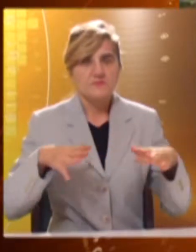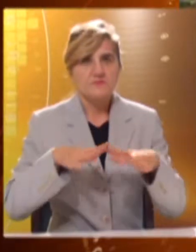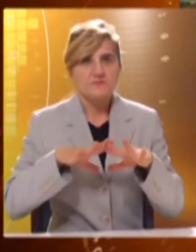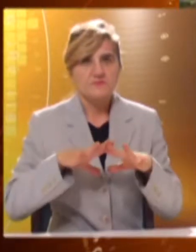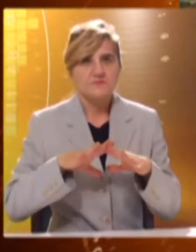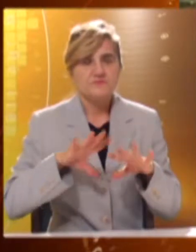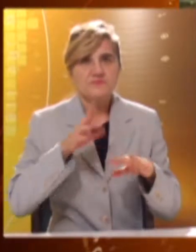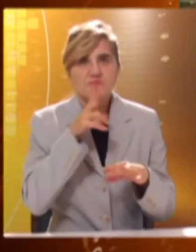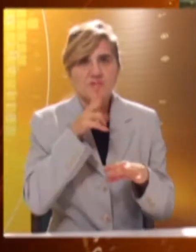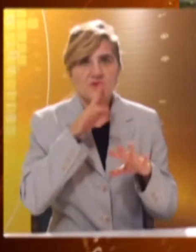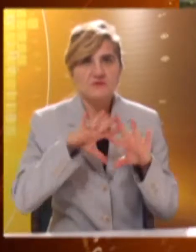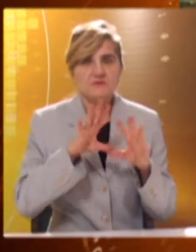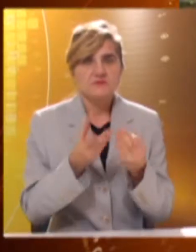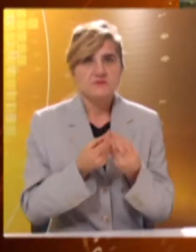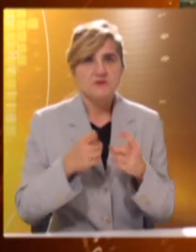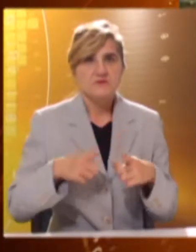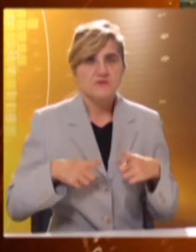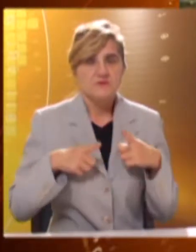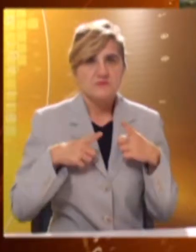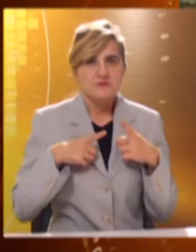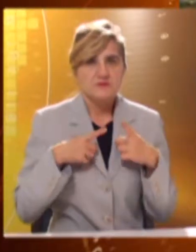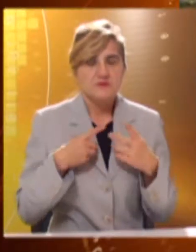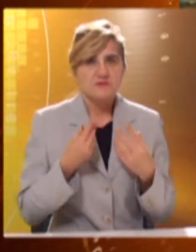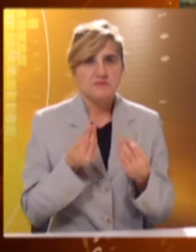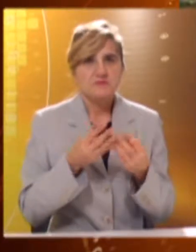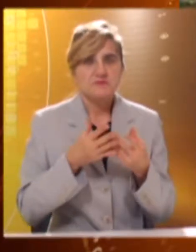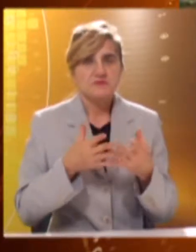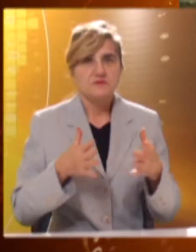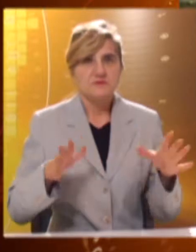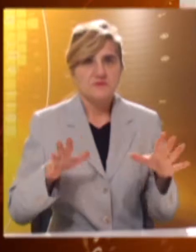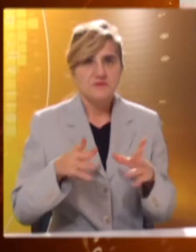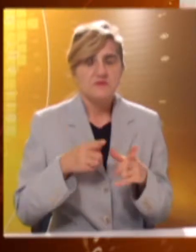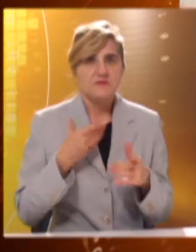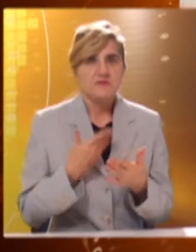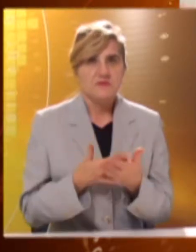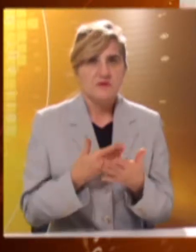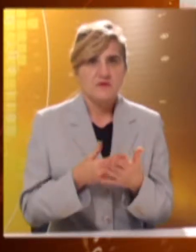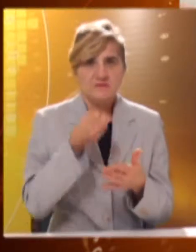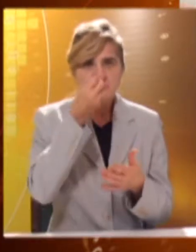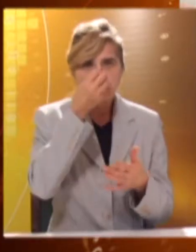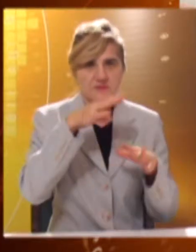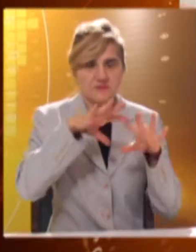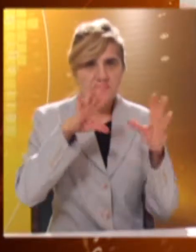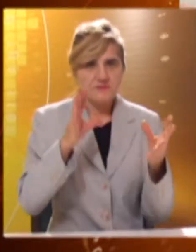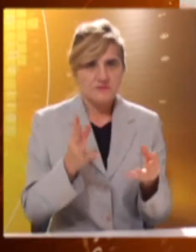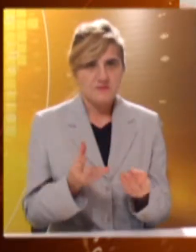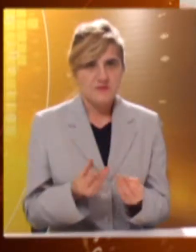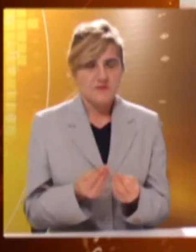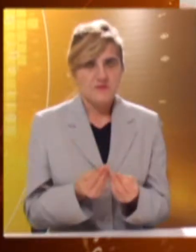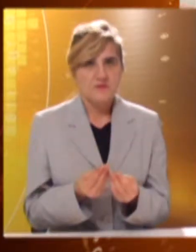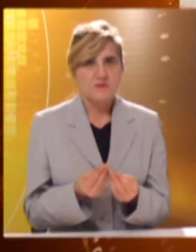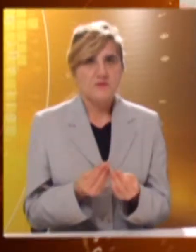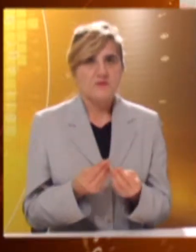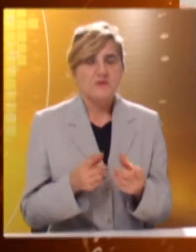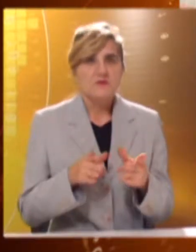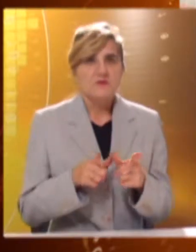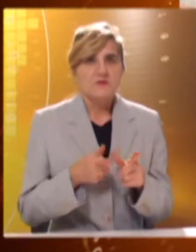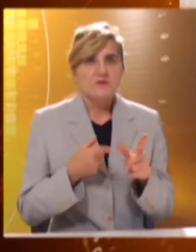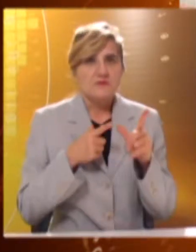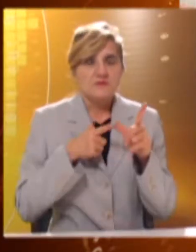njihova vekovna težnja da žive zajedno. Konačno se ostvarila i svečanost i polaganje venaca kod spomenika junacima palim